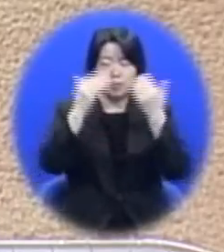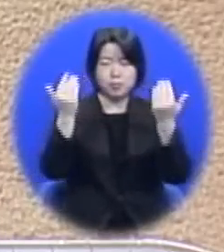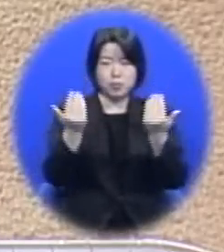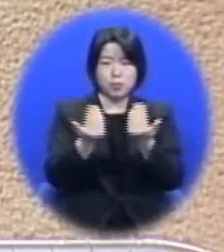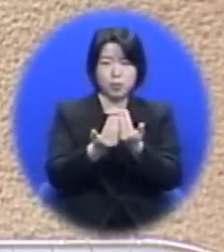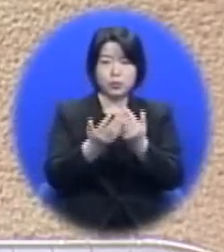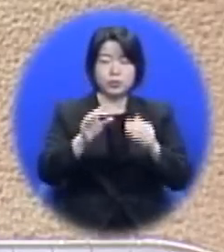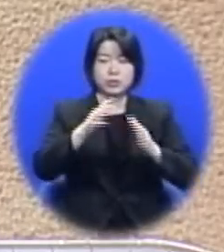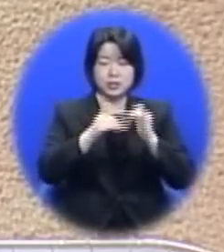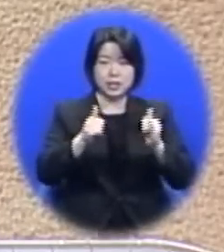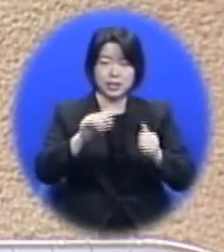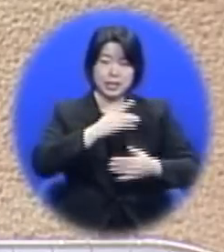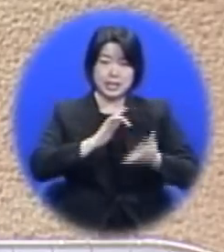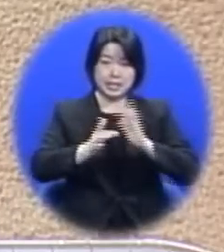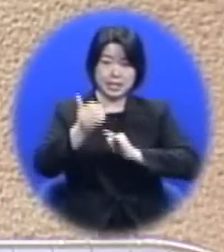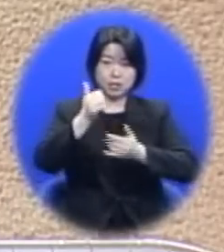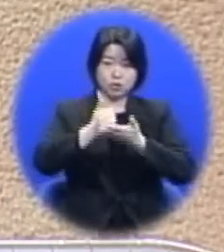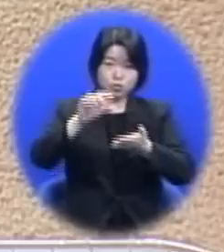이름에 꿇게 하시고